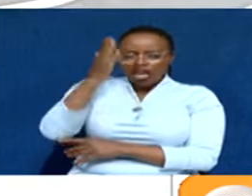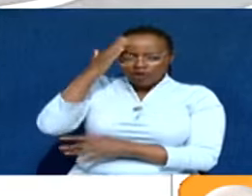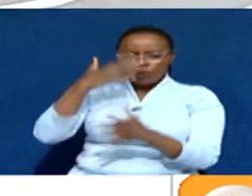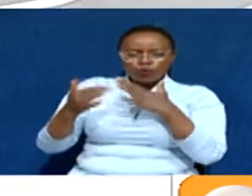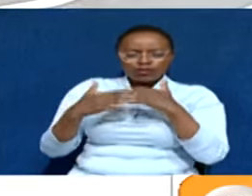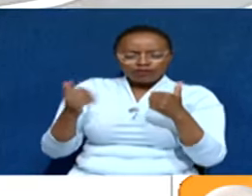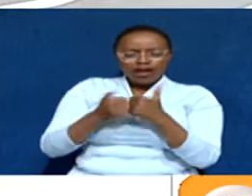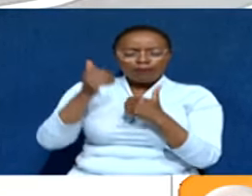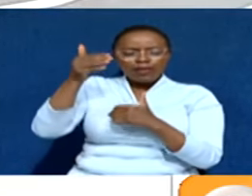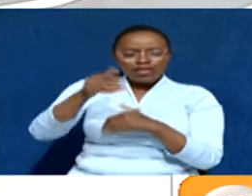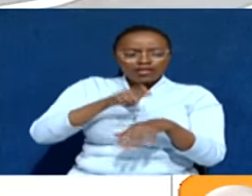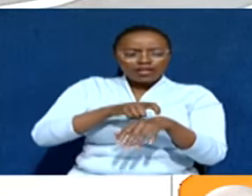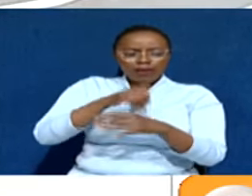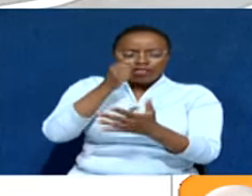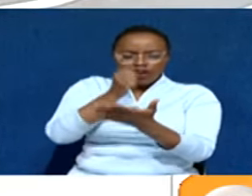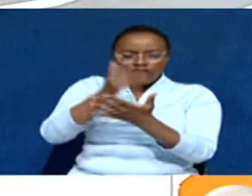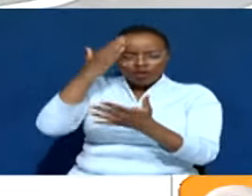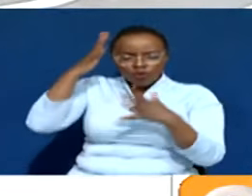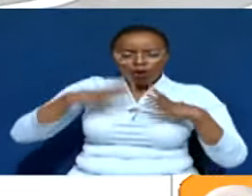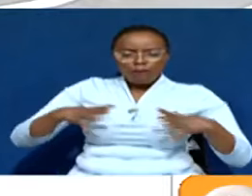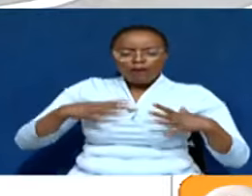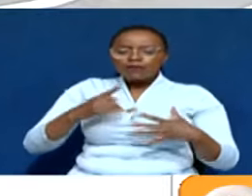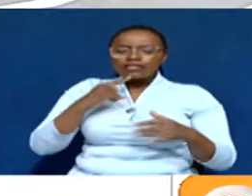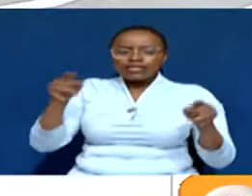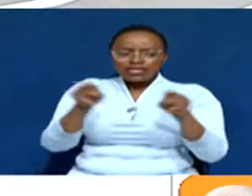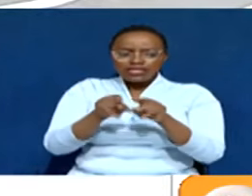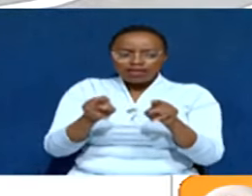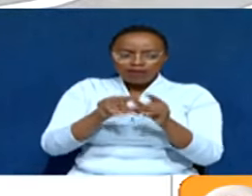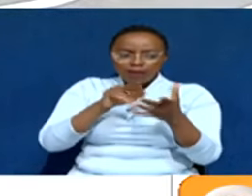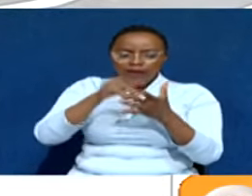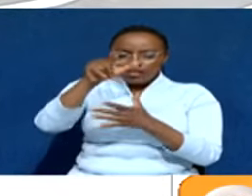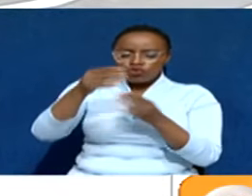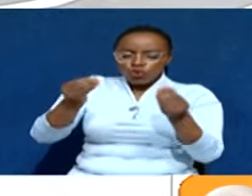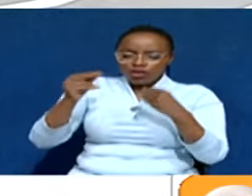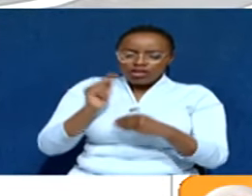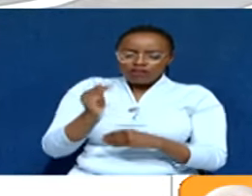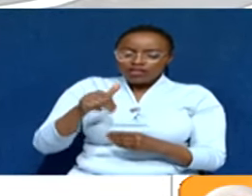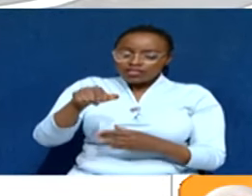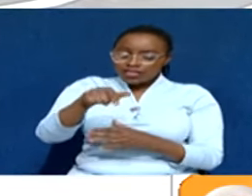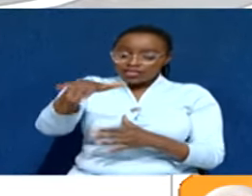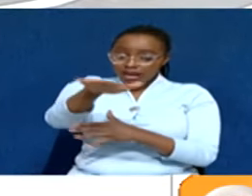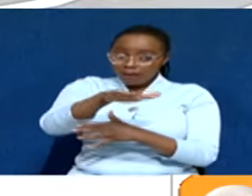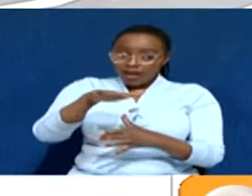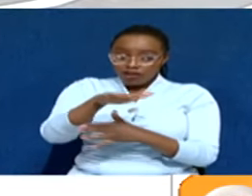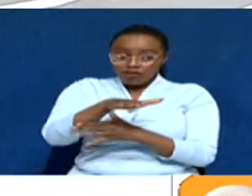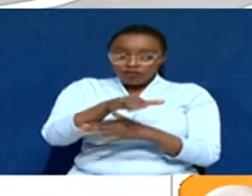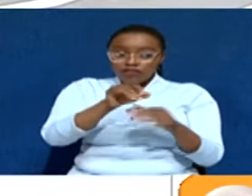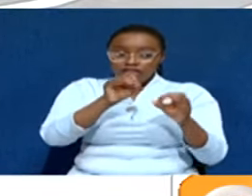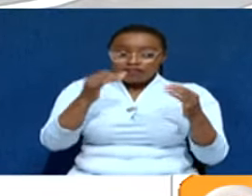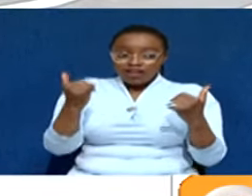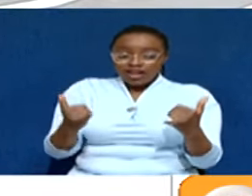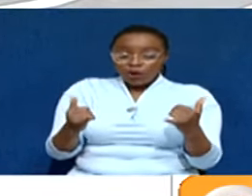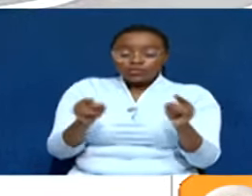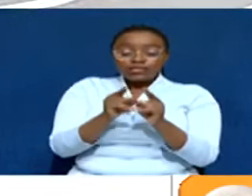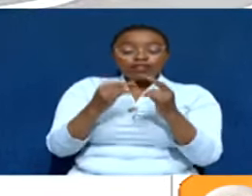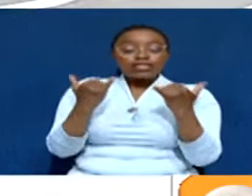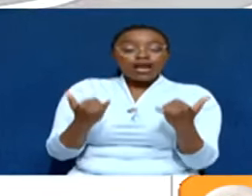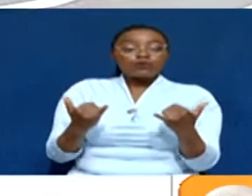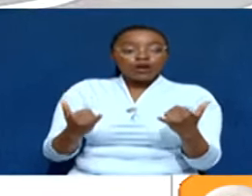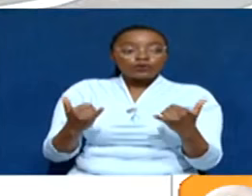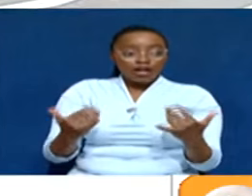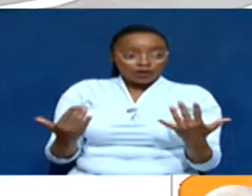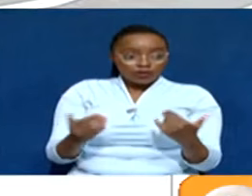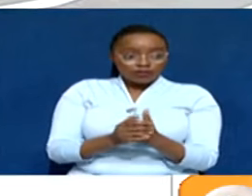knows. Akiwa pale kwa ofisi anajua what you are saying right here. Yeah. So mtupatie hiyo platform. Na kama sio sasa ni sasa hivi.